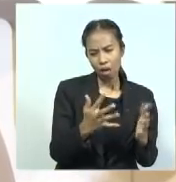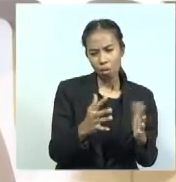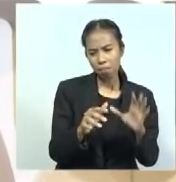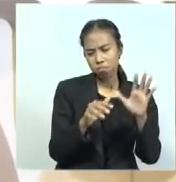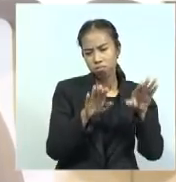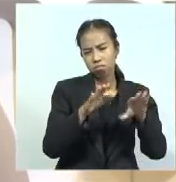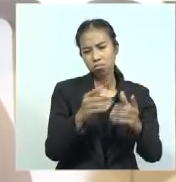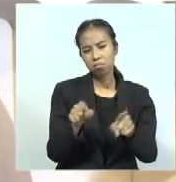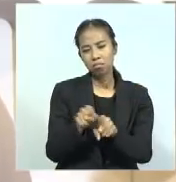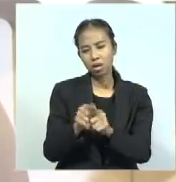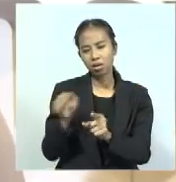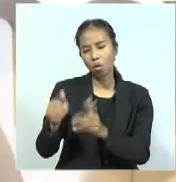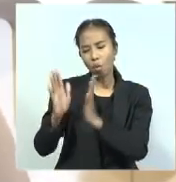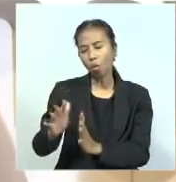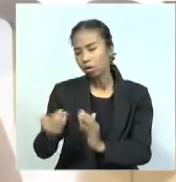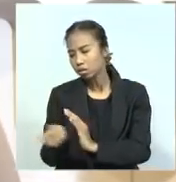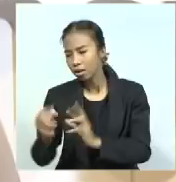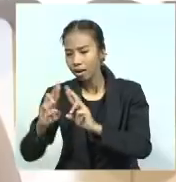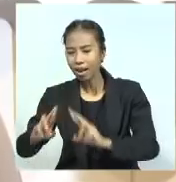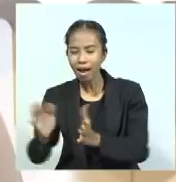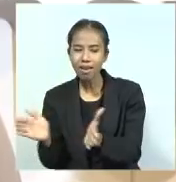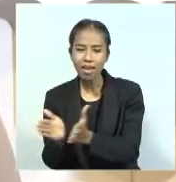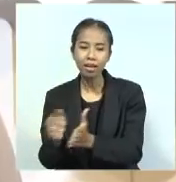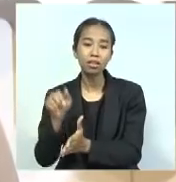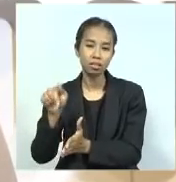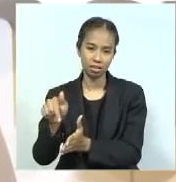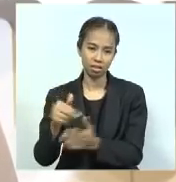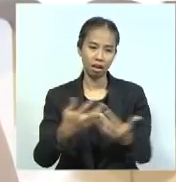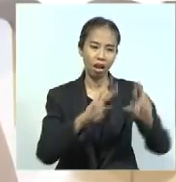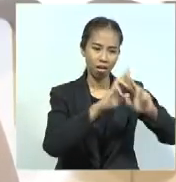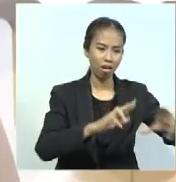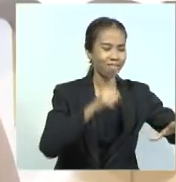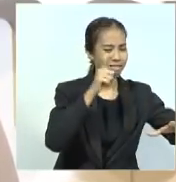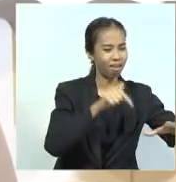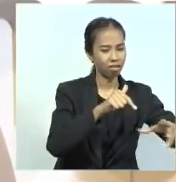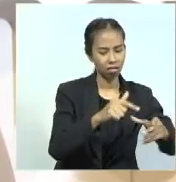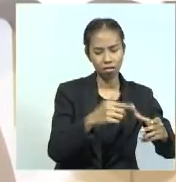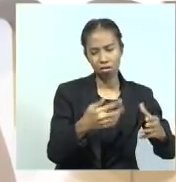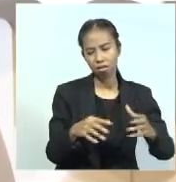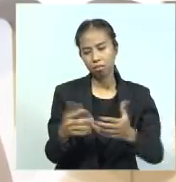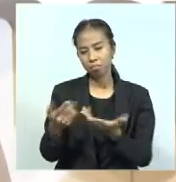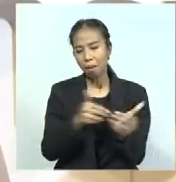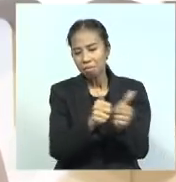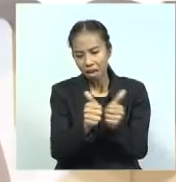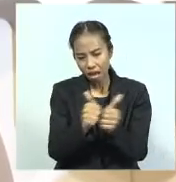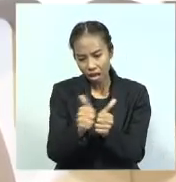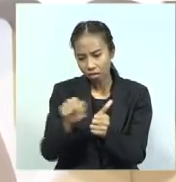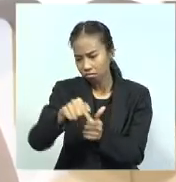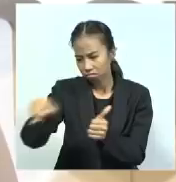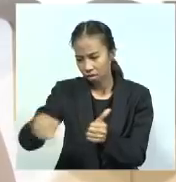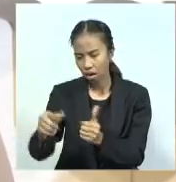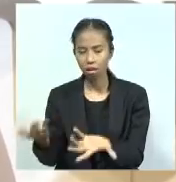นที่เป็นคู่แข่งซึ่งเป็นรายย่อยนะครับตามสั่งก็คงเป็นรายย่อยส่วนใหญ่ต้องกระทบหรือว่าล้มหายตายจาก